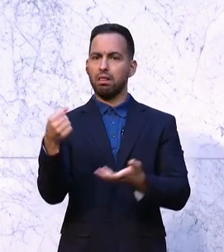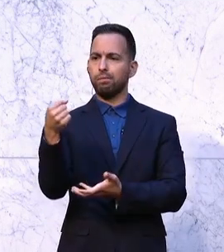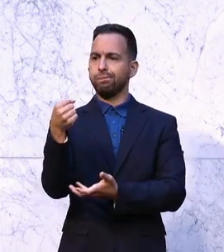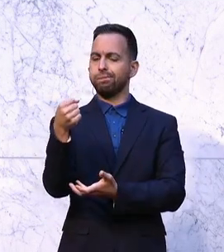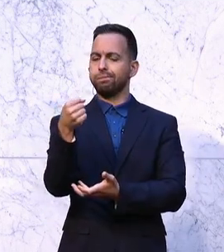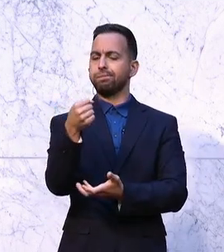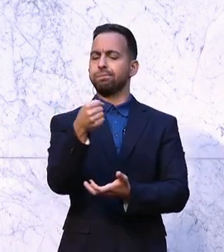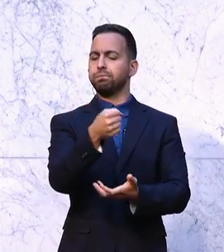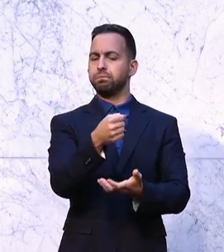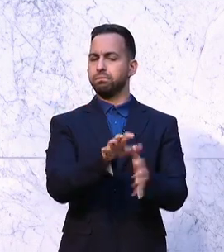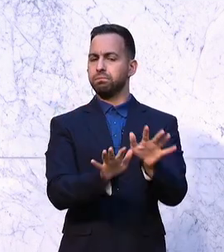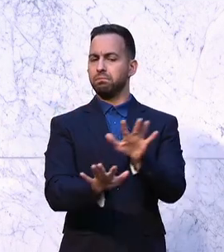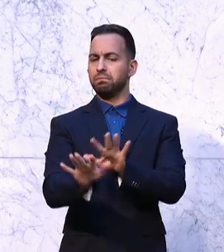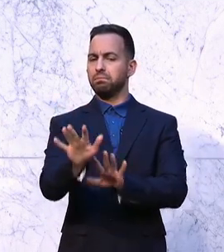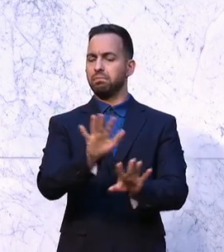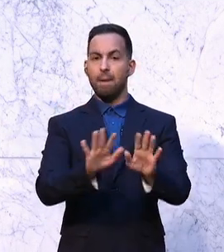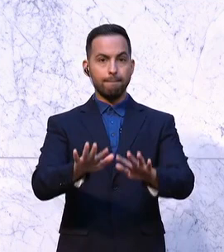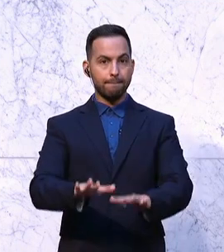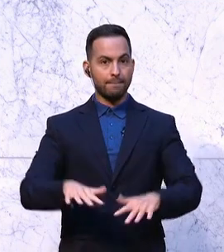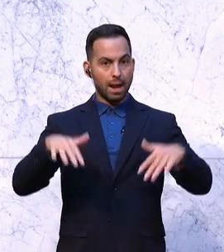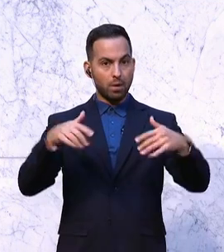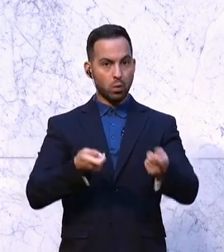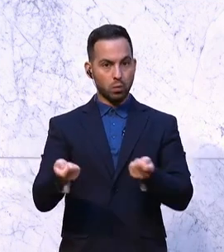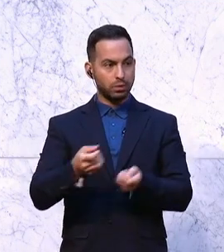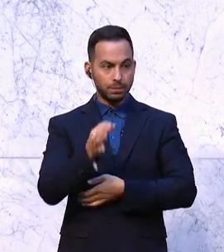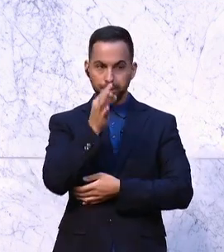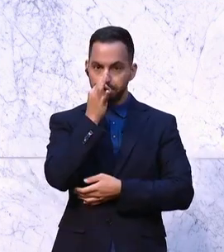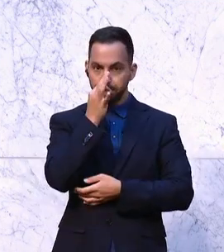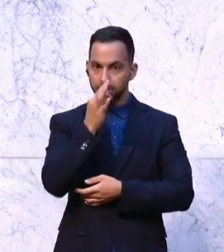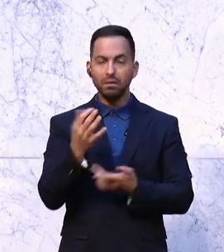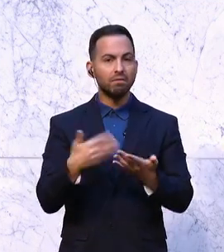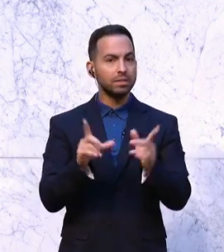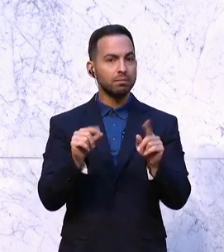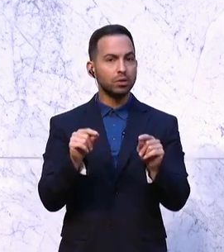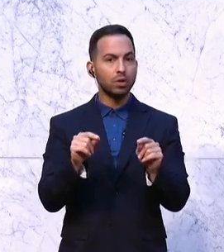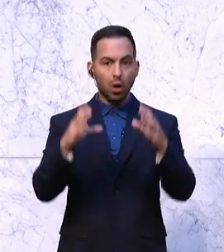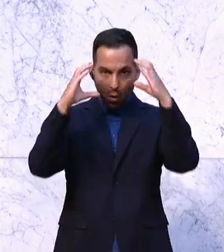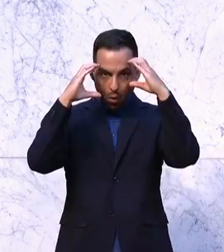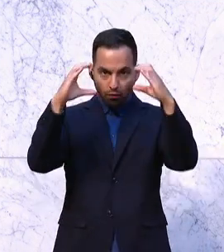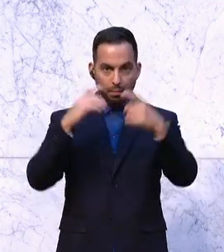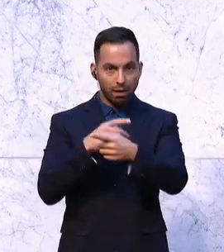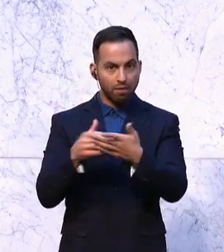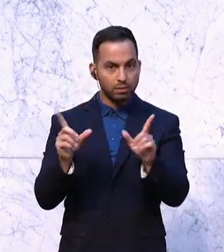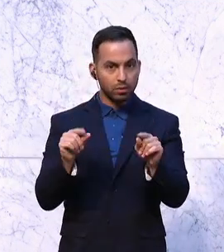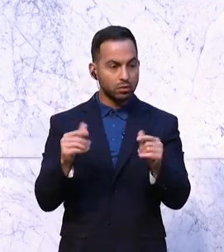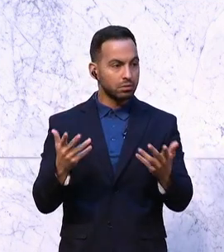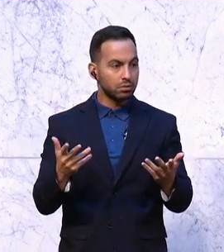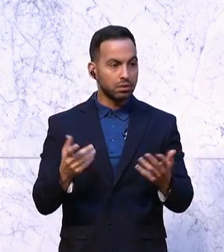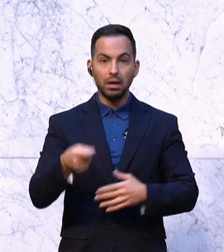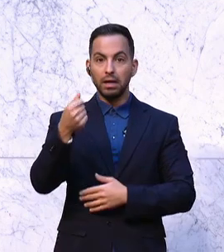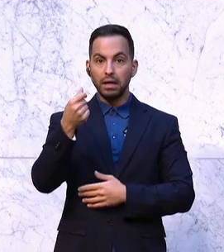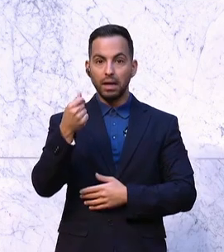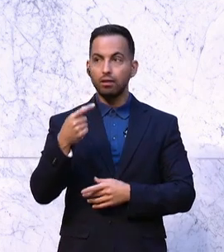hineinfließt, abseits von parlamentarischer Kontrolle. Und was heißt es bei der ÖVP? Geld